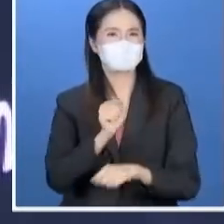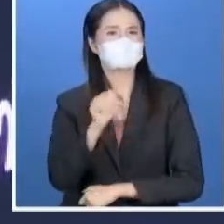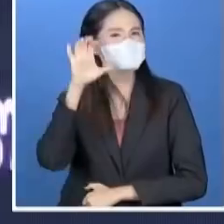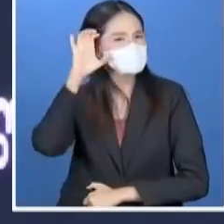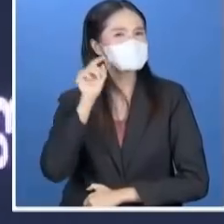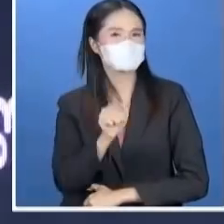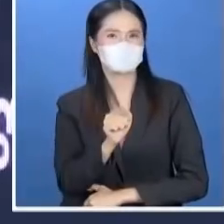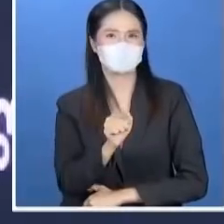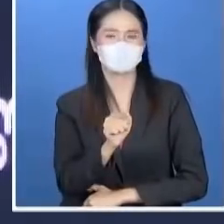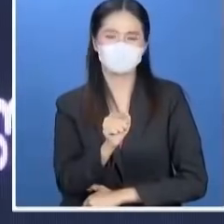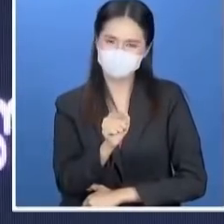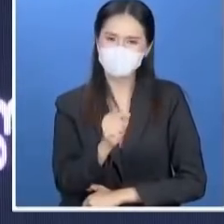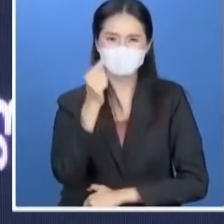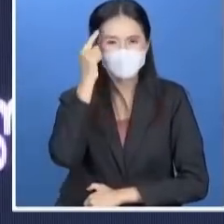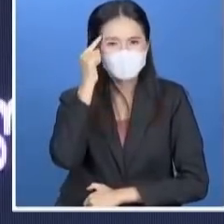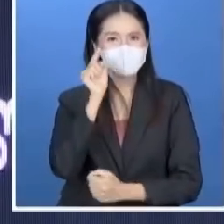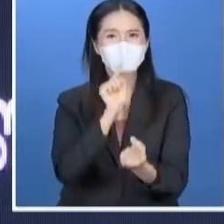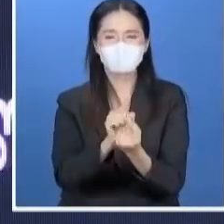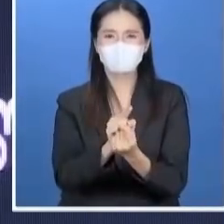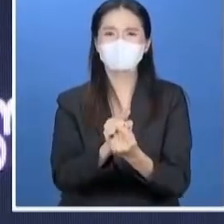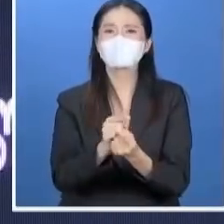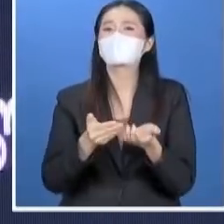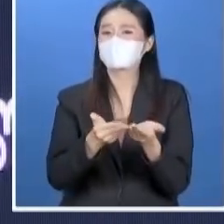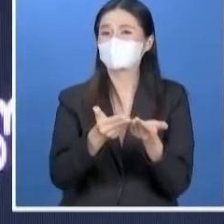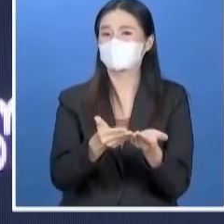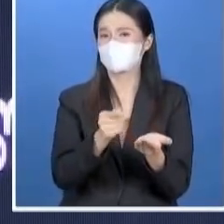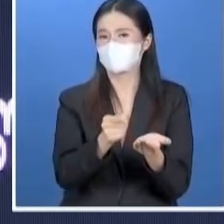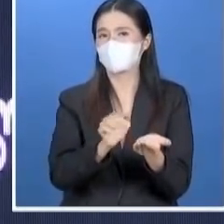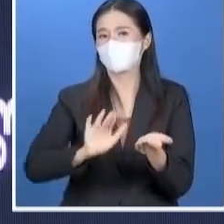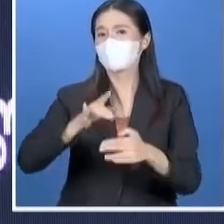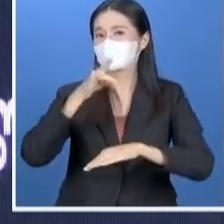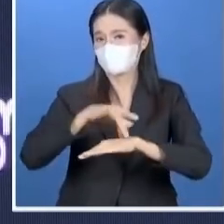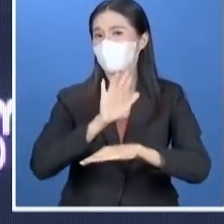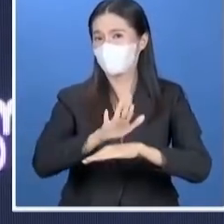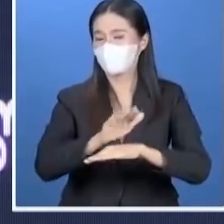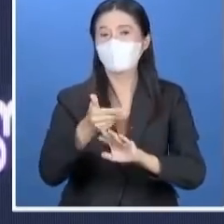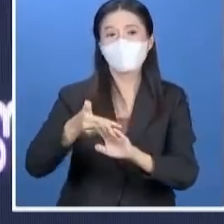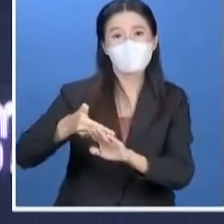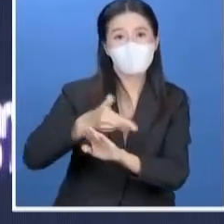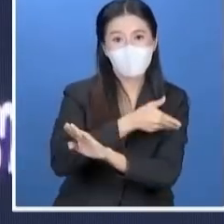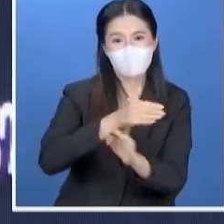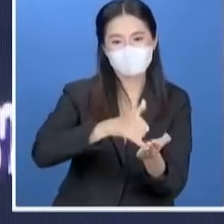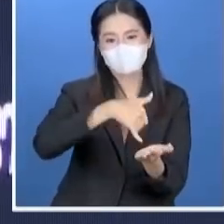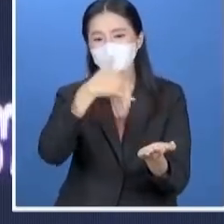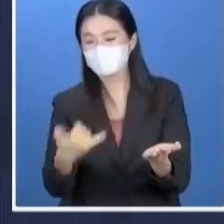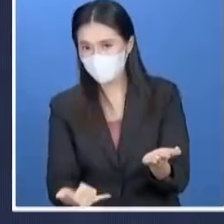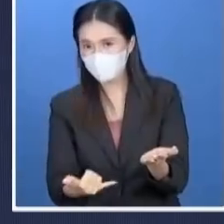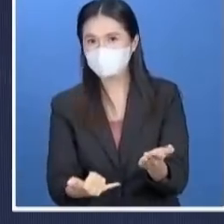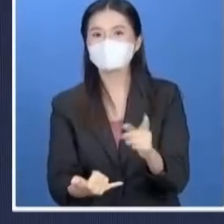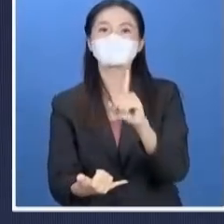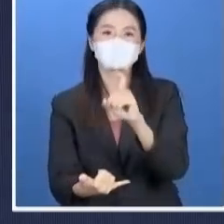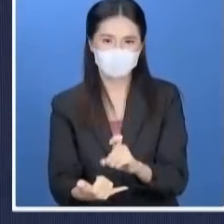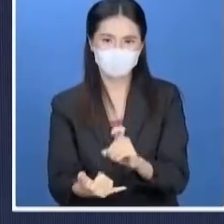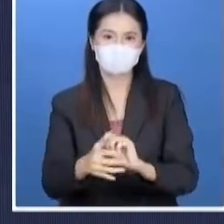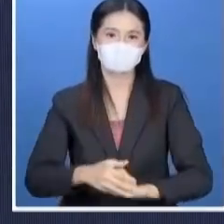ก็เชื่อว่านี่น่าจะเป็นเหตุการณ์ที่เกิดขึ้นบนเรือสปีดโบ๊ทของคุณแตงโมนิดาก่อนที่จะตกเรือแล้วก็จมน้